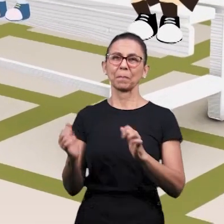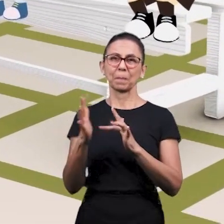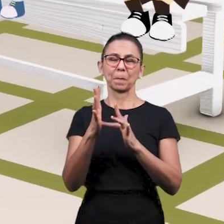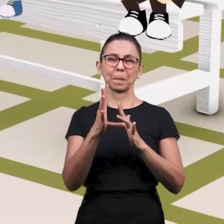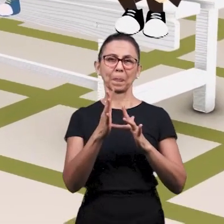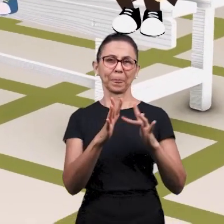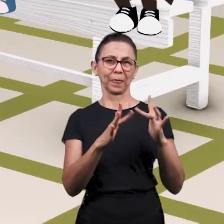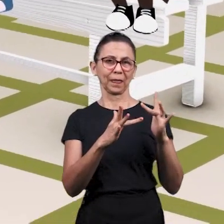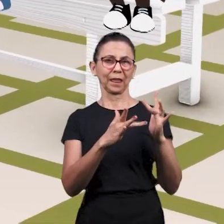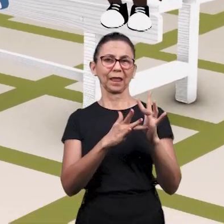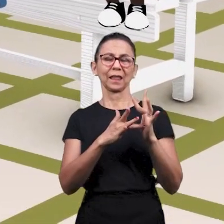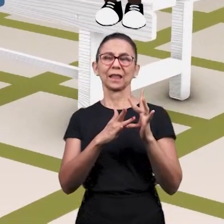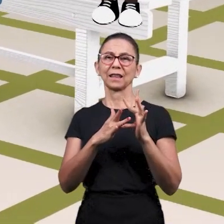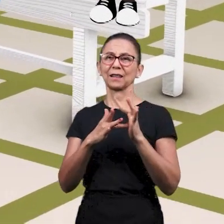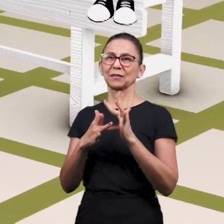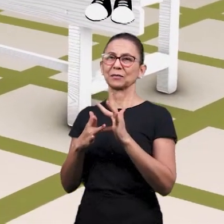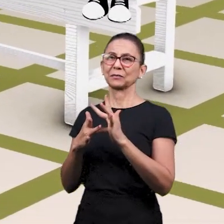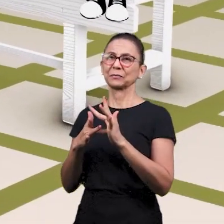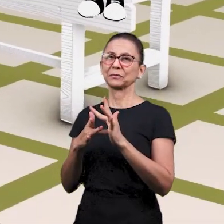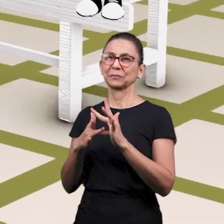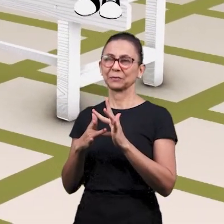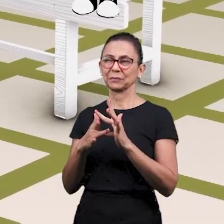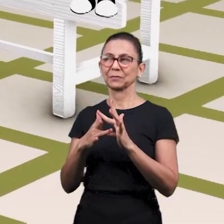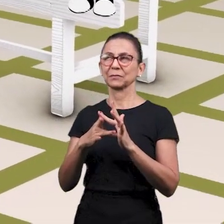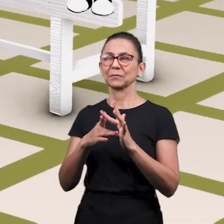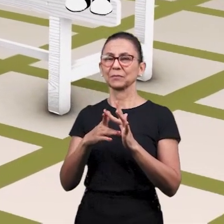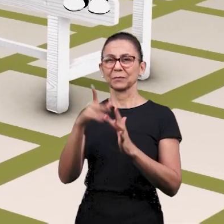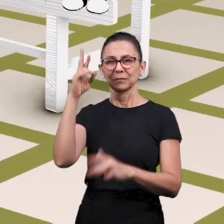Христе, моем Господе.